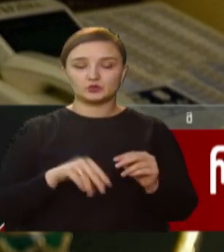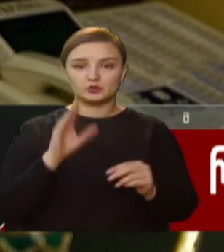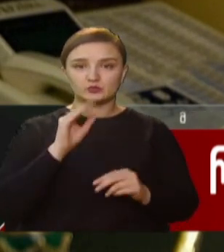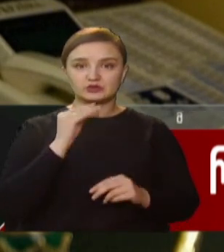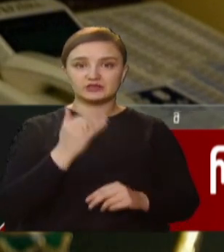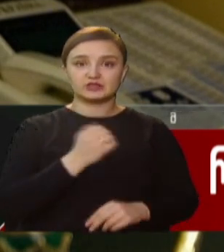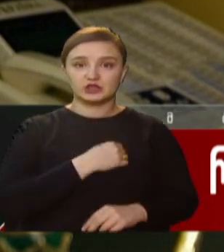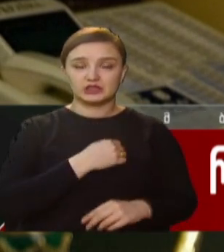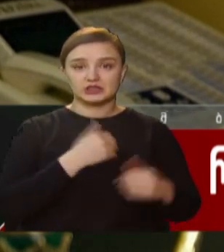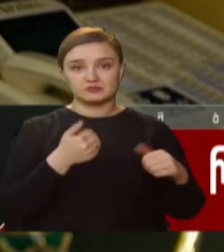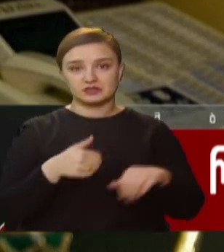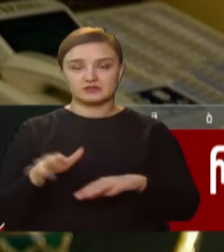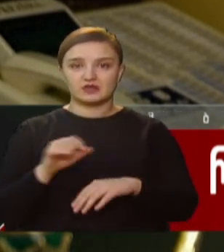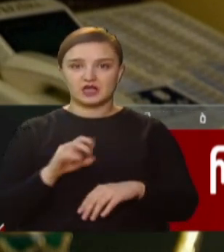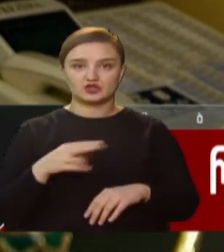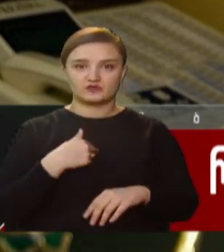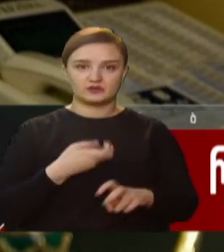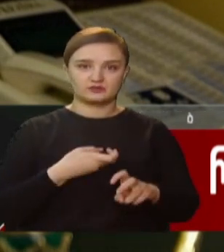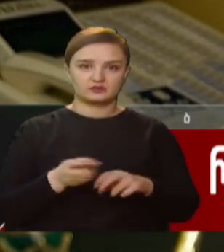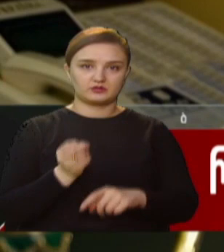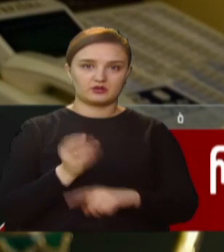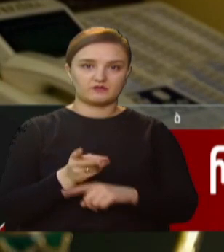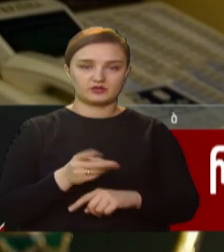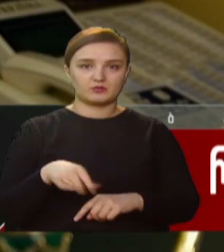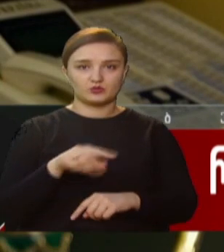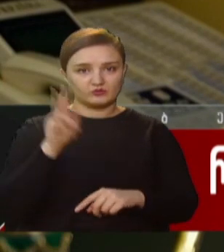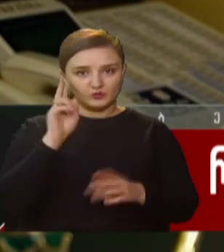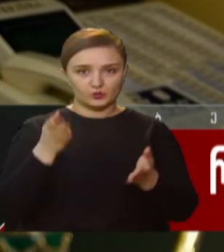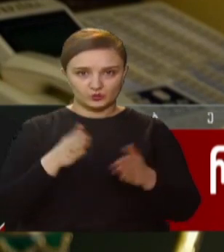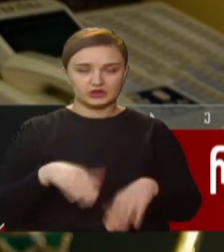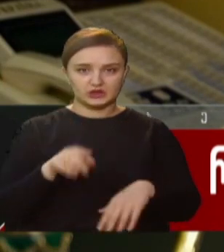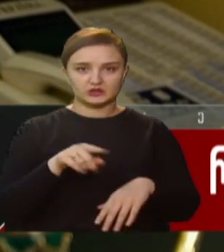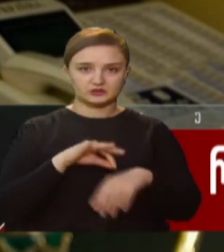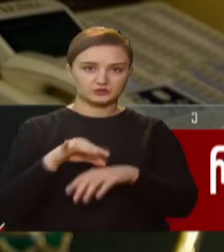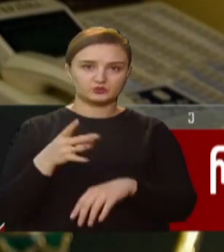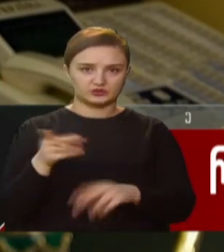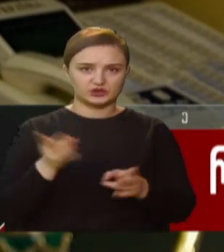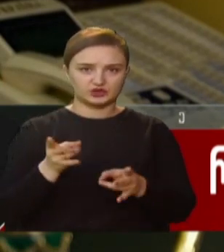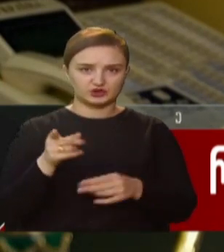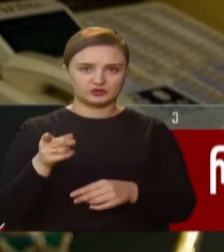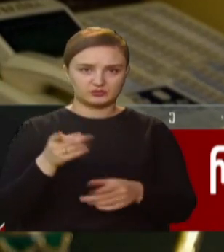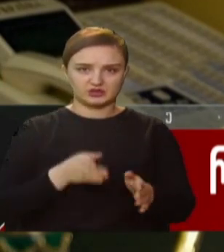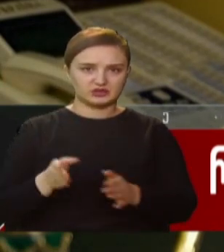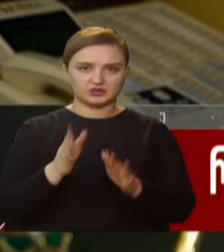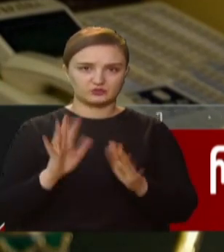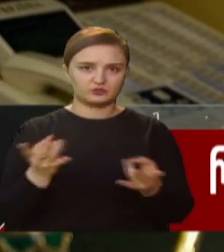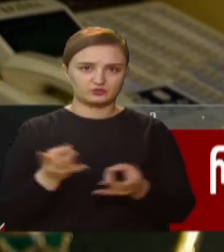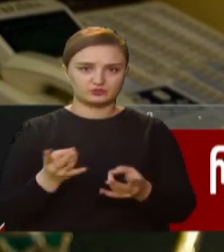ან წავლენ, ან ჩვენ მათ გავყრით. Ასე რომ წაიყოლონ უნიტაზები, მათ ისინი გზაში დასჭერდნენ. Და დაბრუნდნენ.